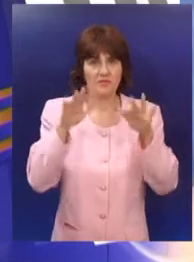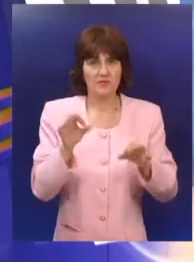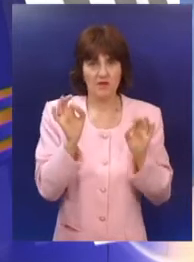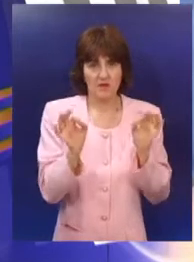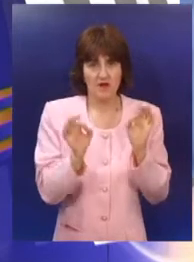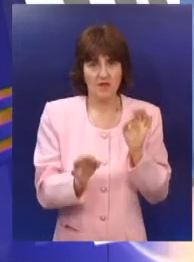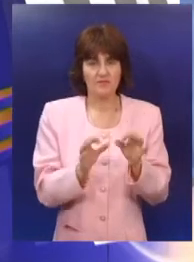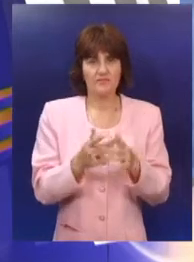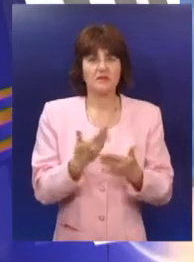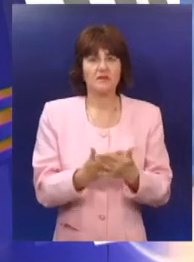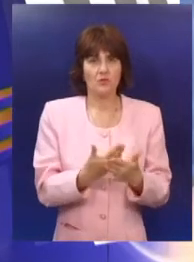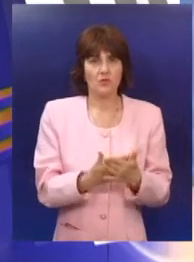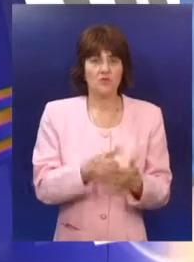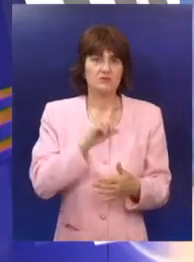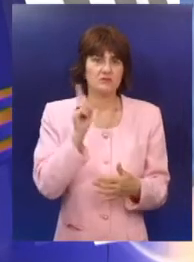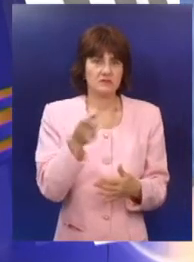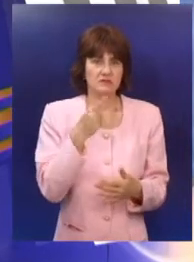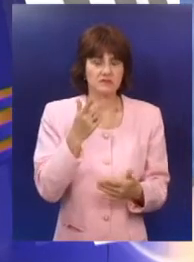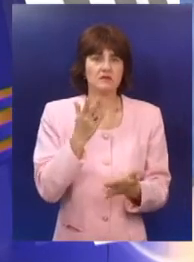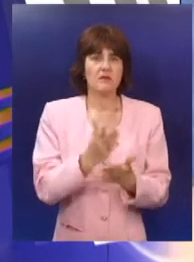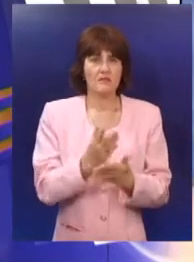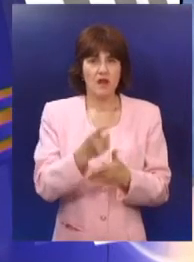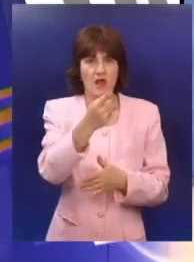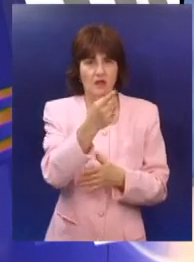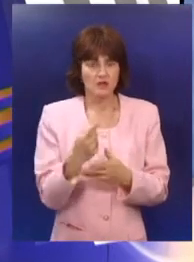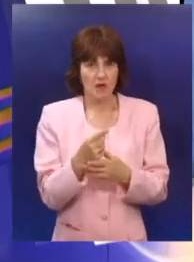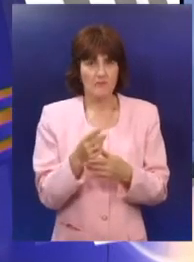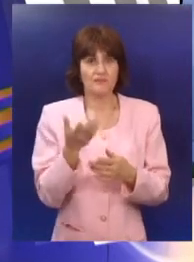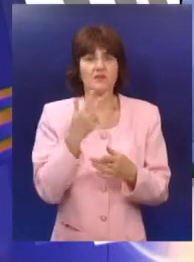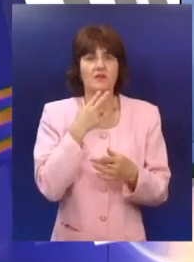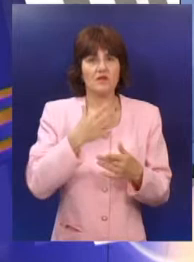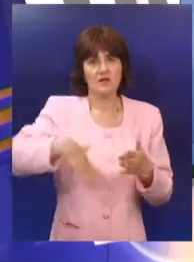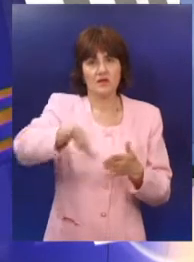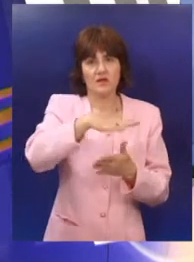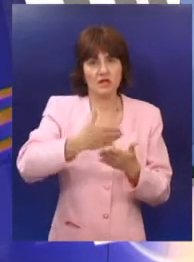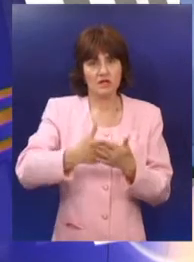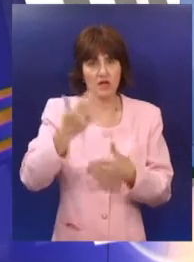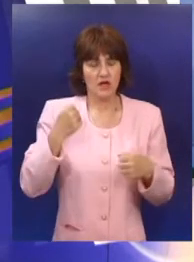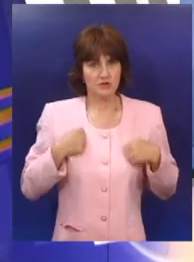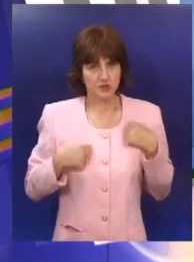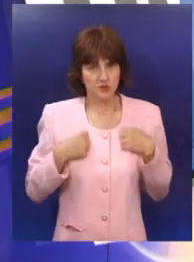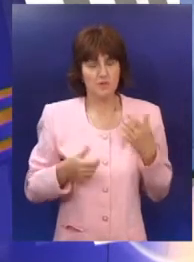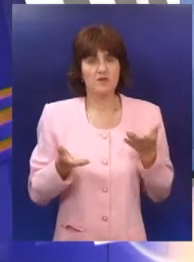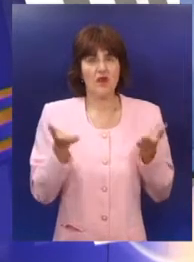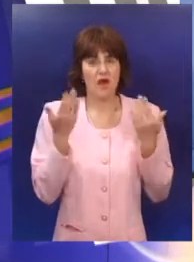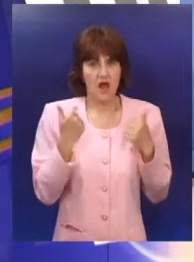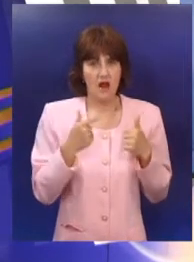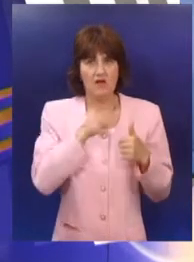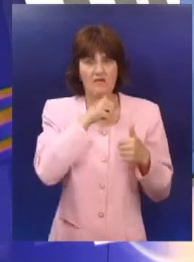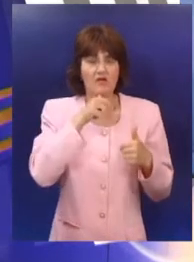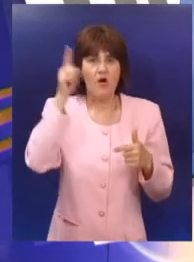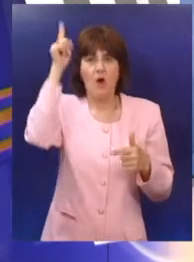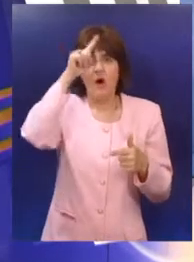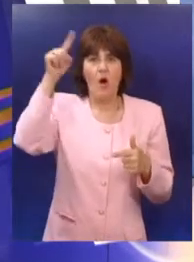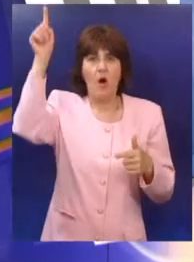Po podacima Gradske službe za poljoprivredu, sinoć je dejstvovala i protivgradna zaštita na teritoriji grada, ali je problem predstavljala činjenica da je